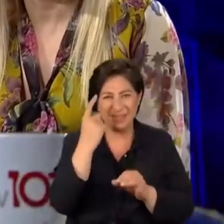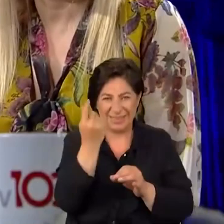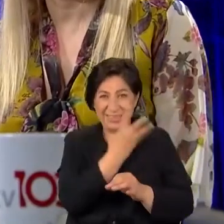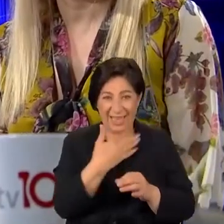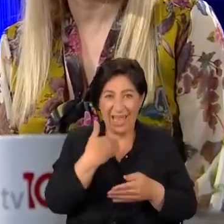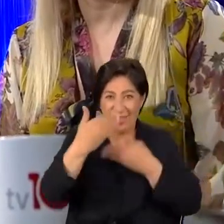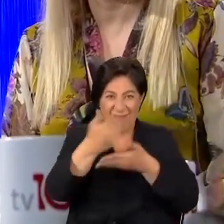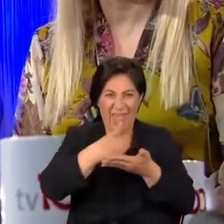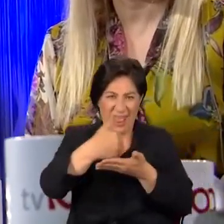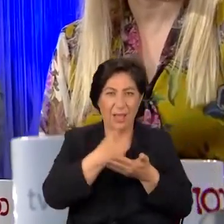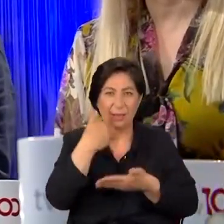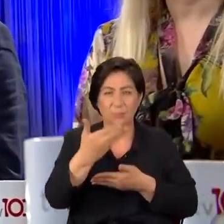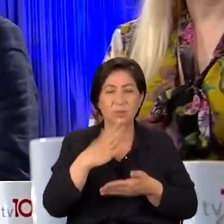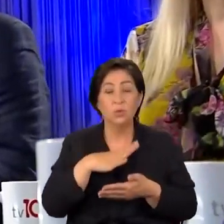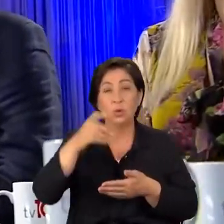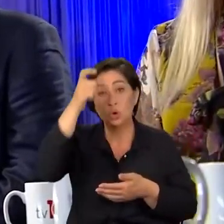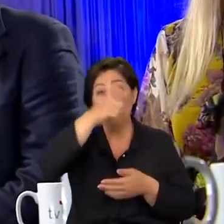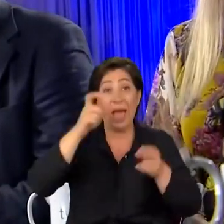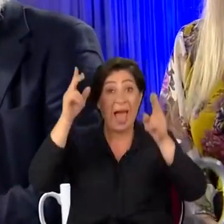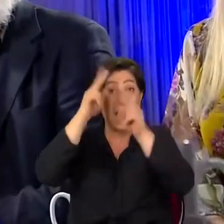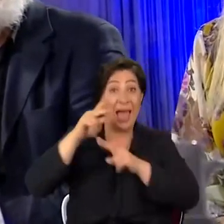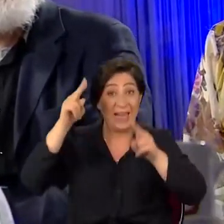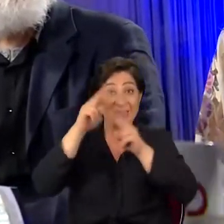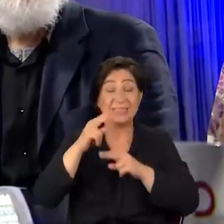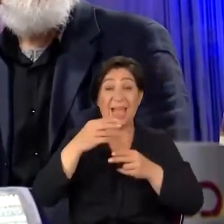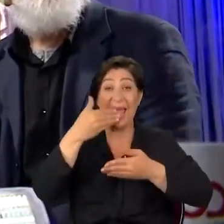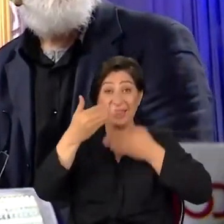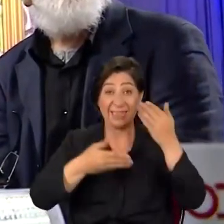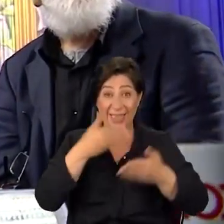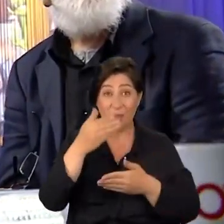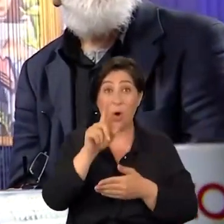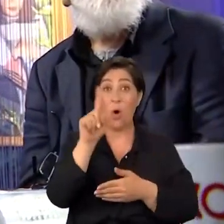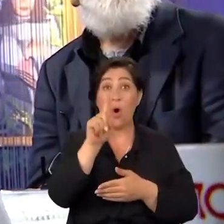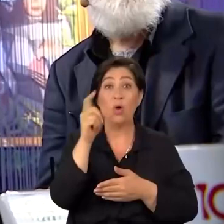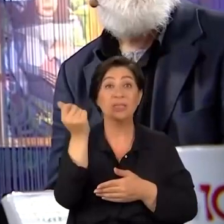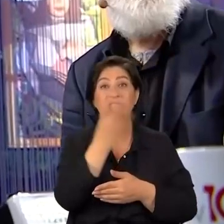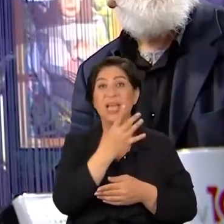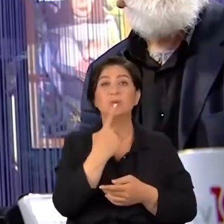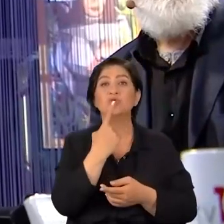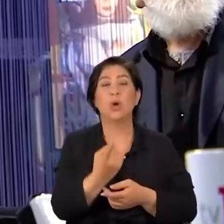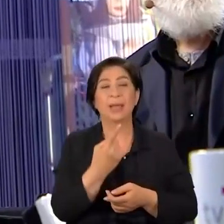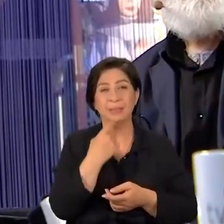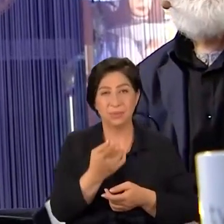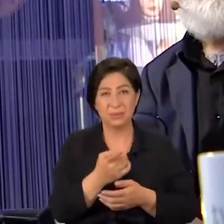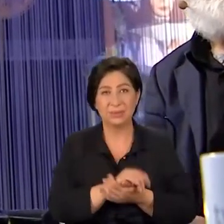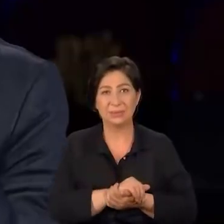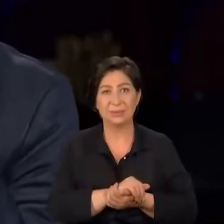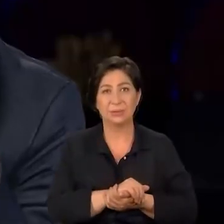Bakın Türkiye'yi, hayal ettiğimiz Türkiye'yi tanımlayan 10 şey söyleyin demişiz.